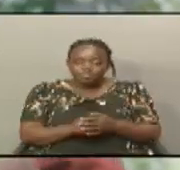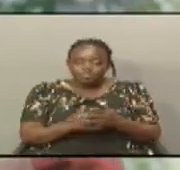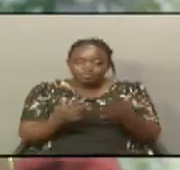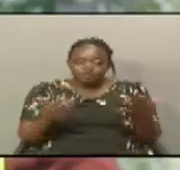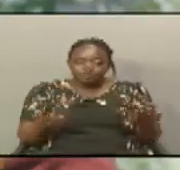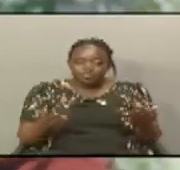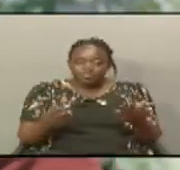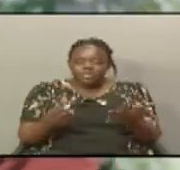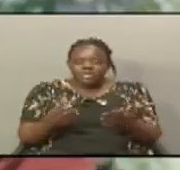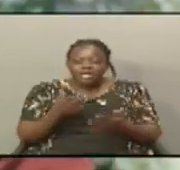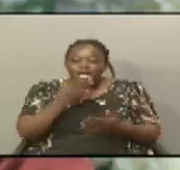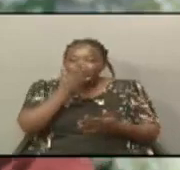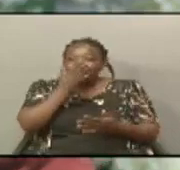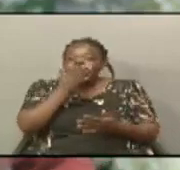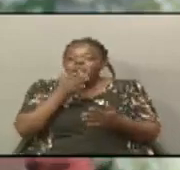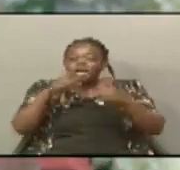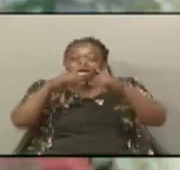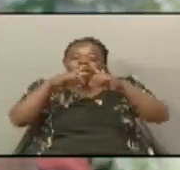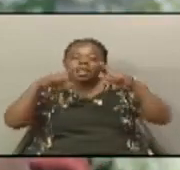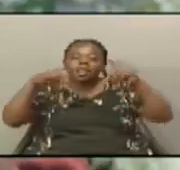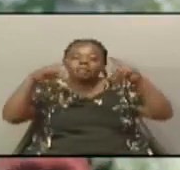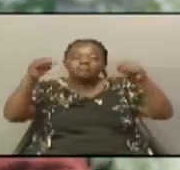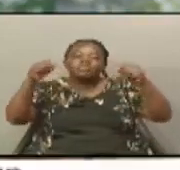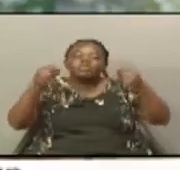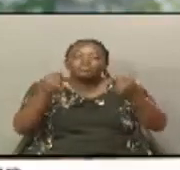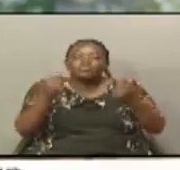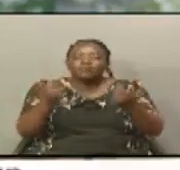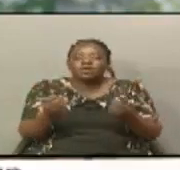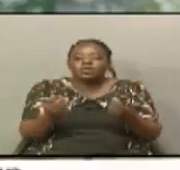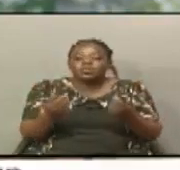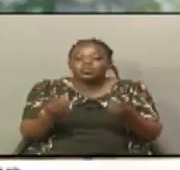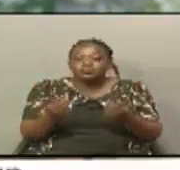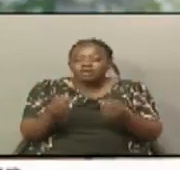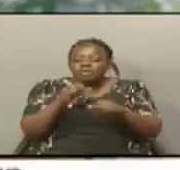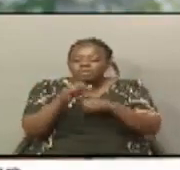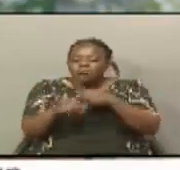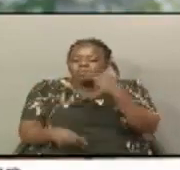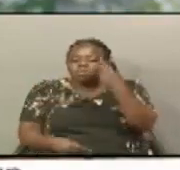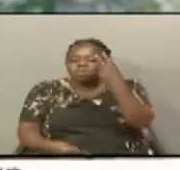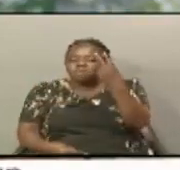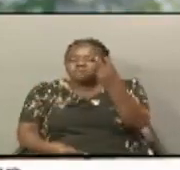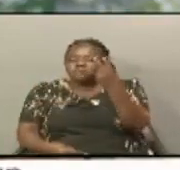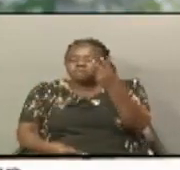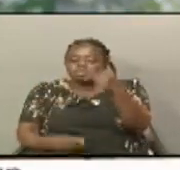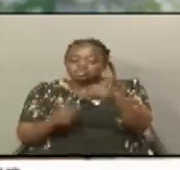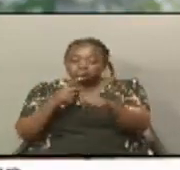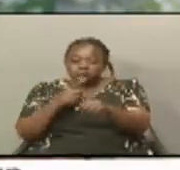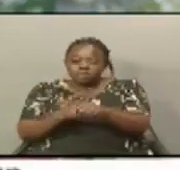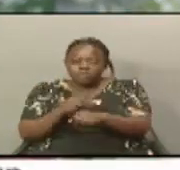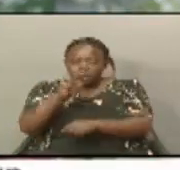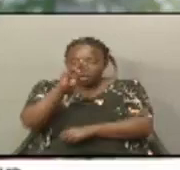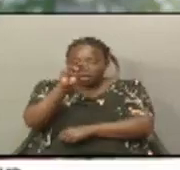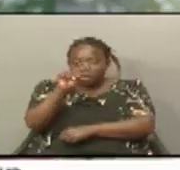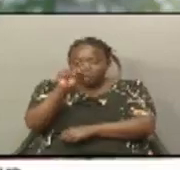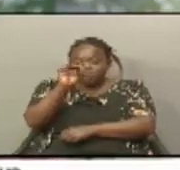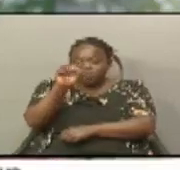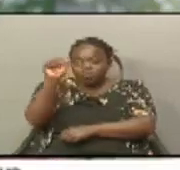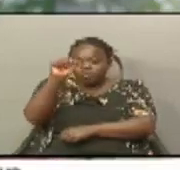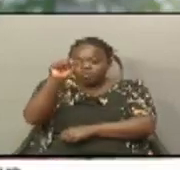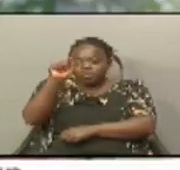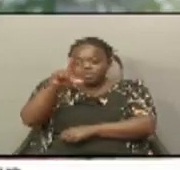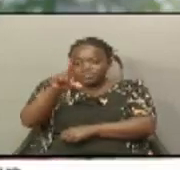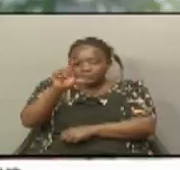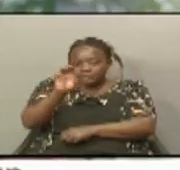honeymoon waliyo mestil honeymoon za mirundi ebiri mestil